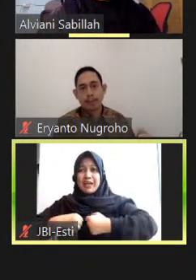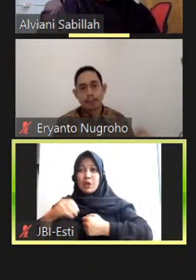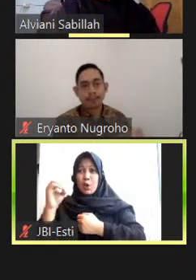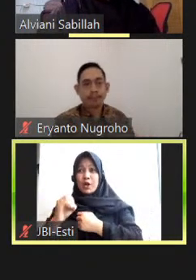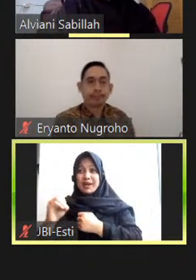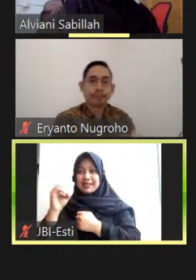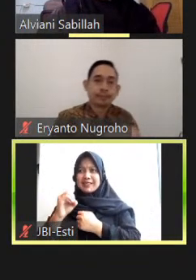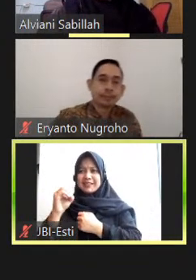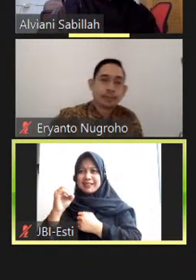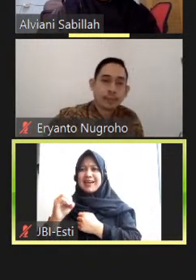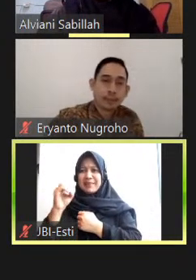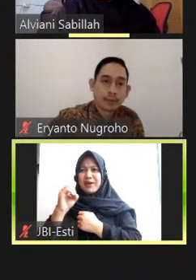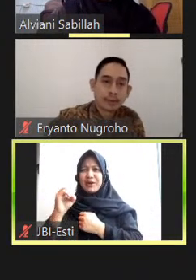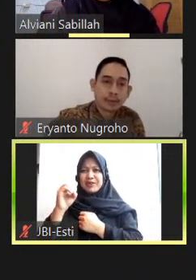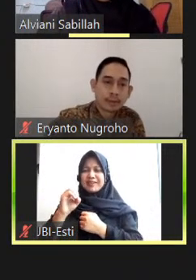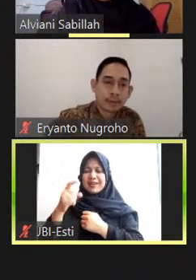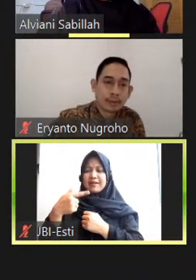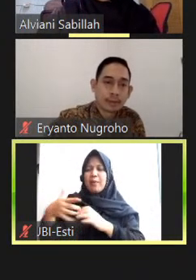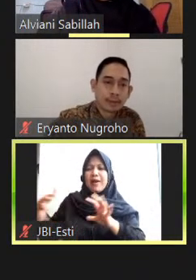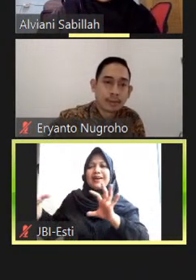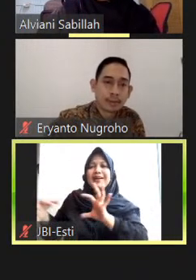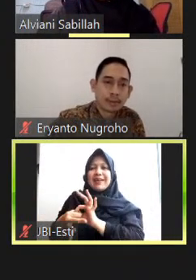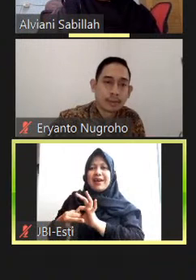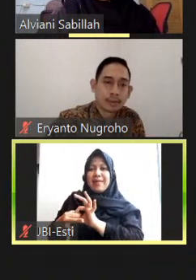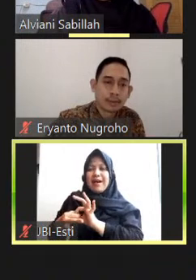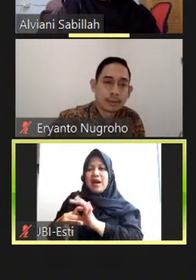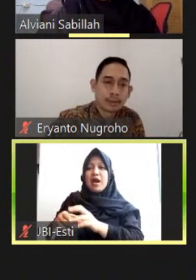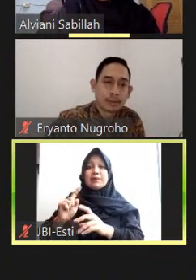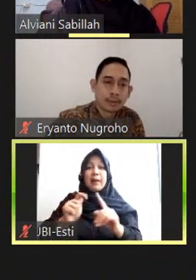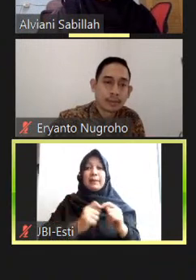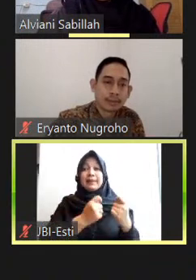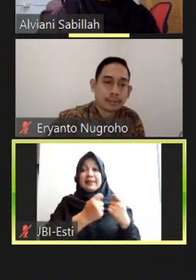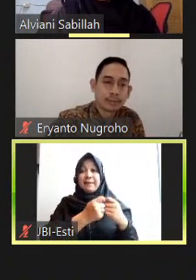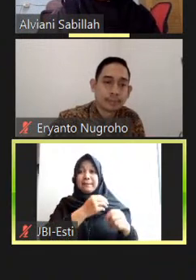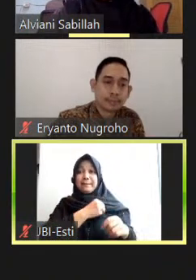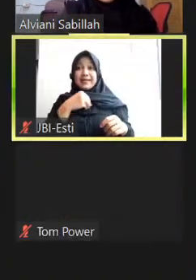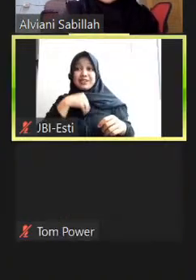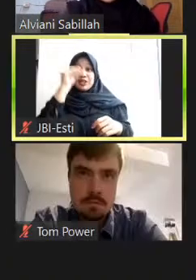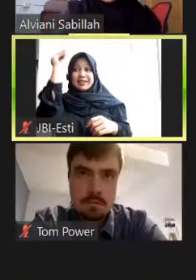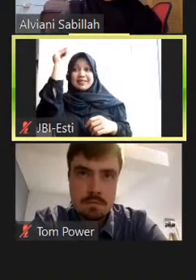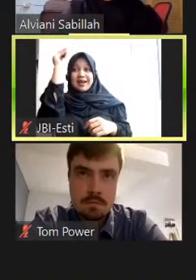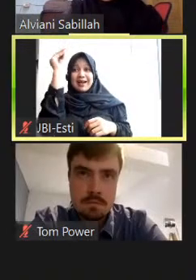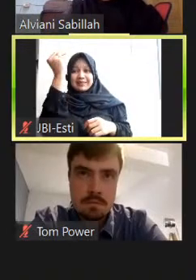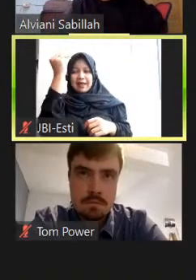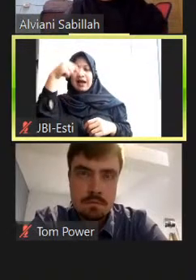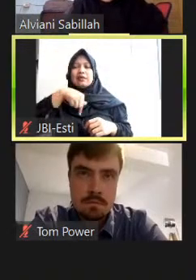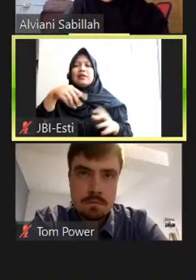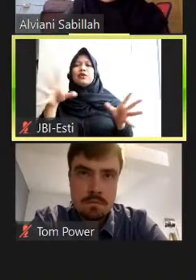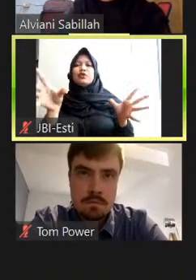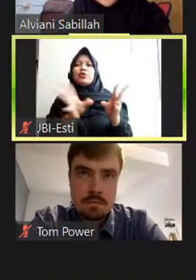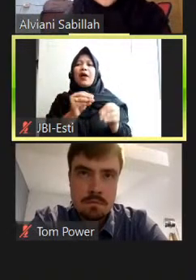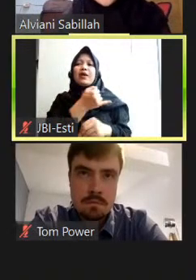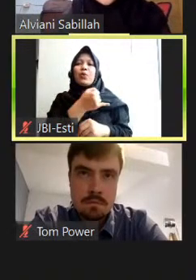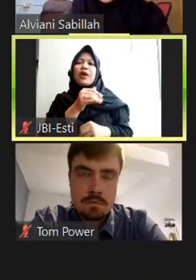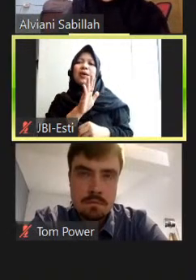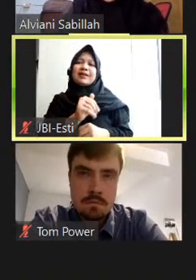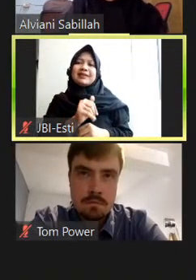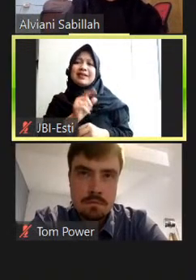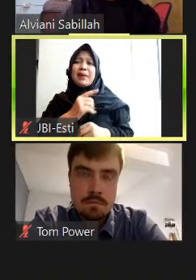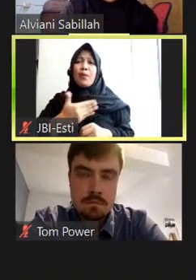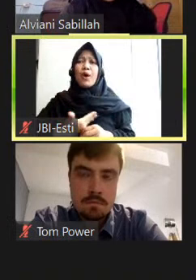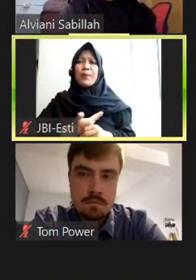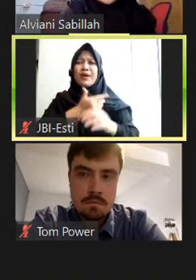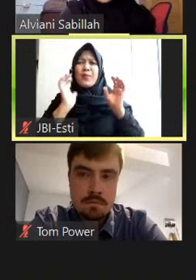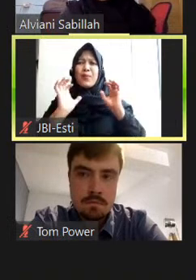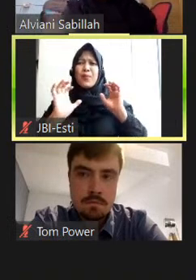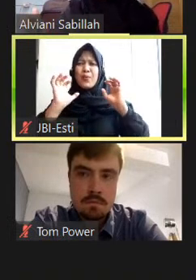karena tim medis yang turun di Jakarta kebetulan memang kurang karena banyaknya korban, sehingga